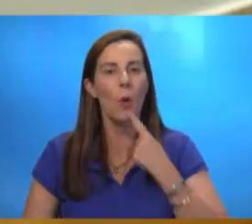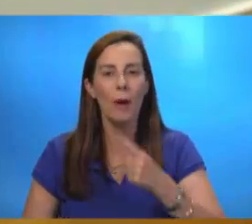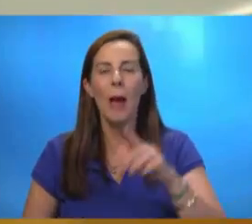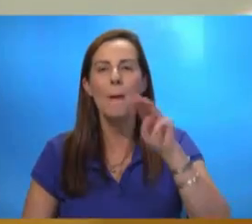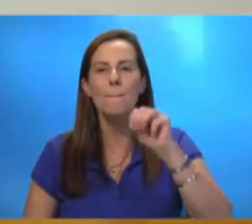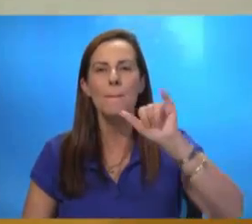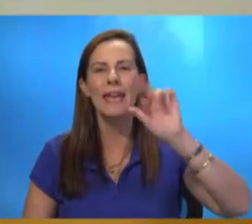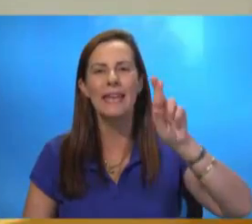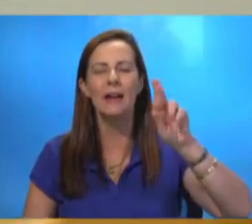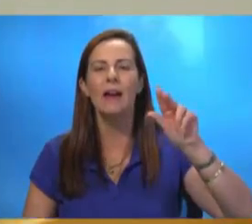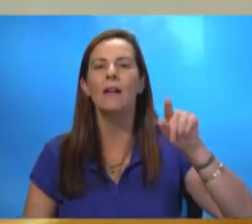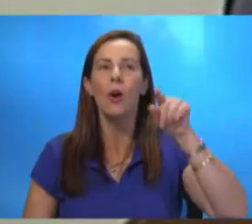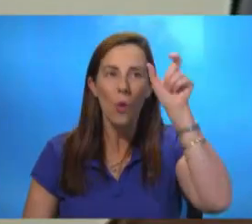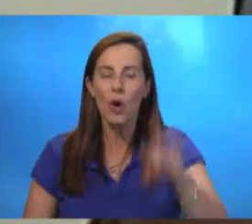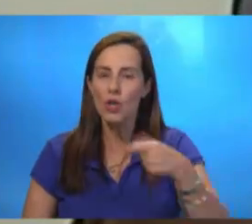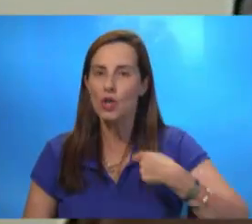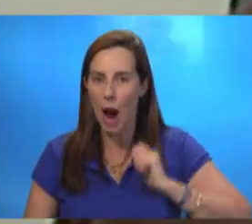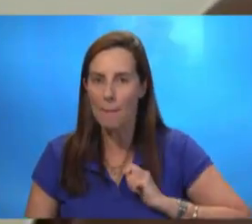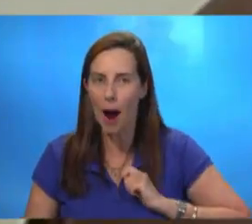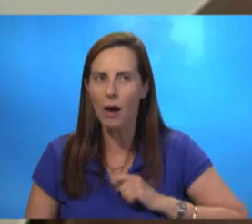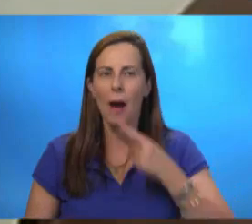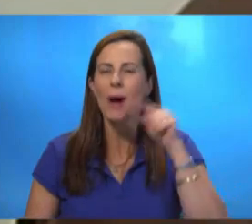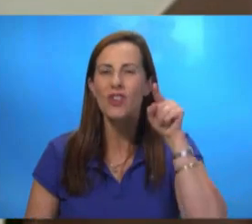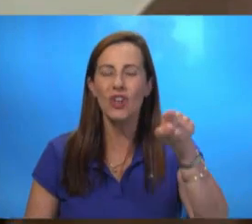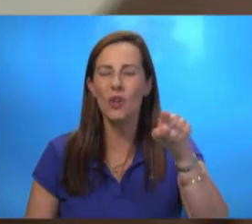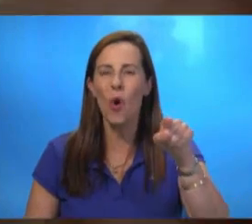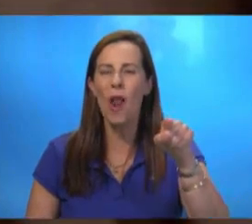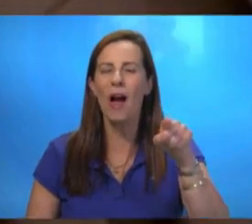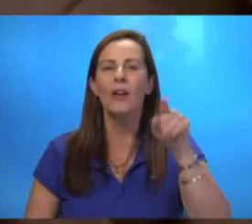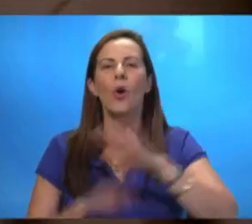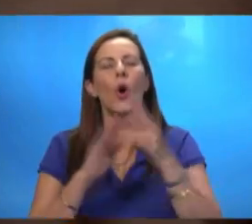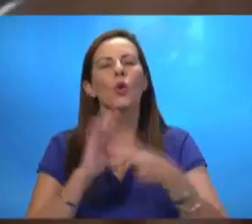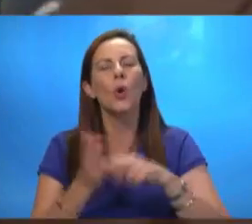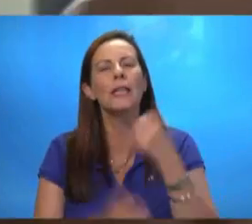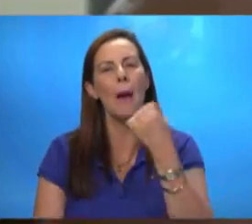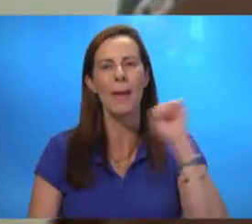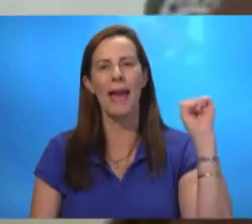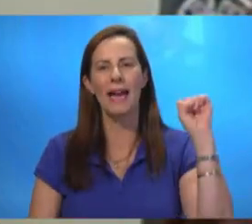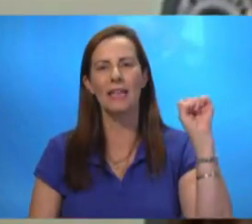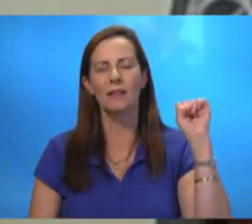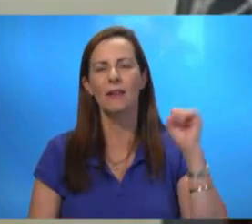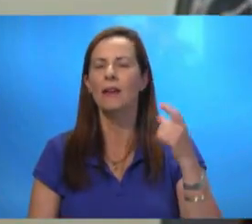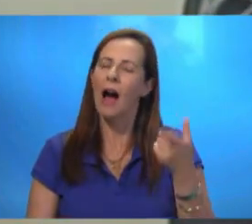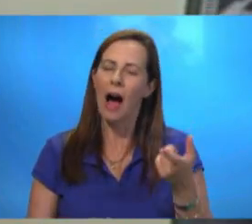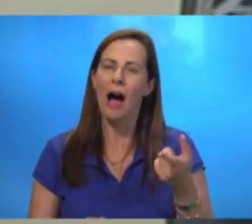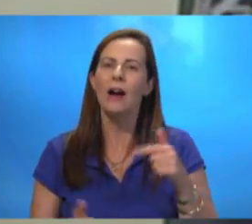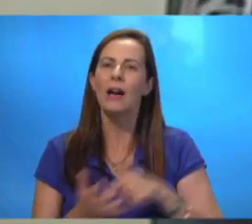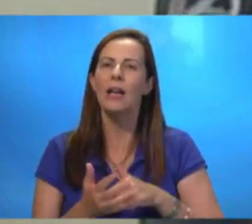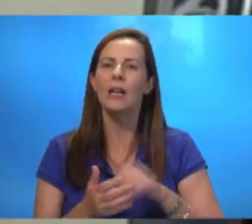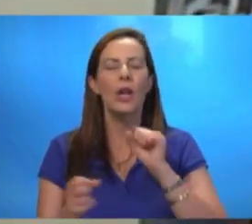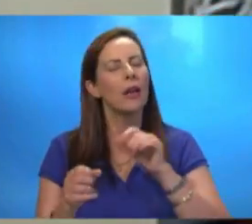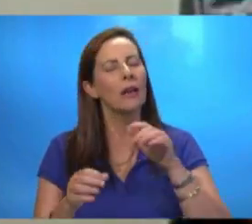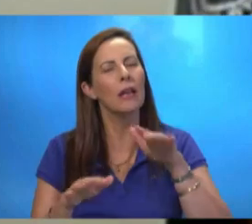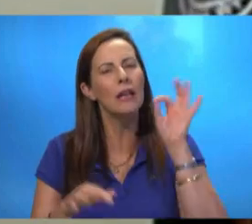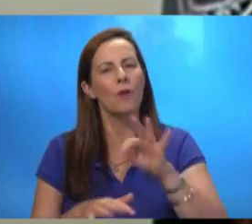אטינגר, האיש ששירות הביטחון ייחס לו את מה שנקרא תוכנית המרד, המזימה לכאורה לערעור השלטון